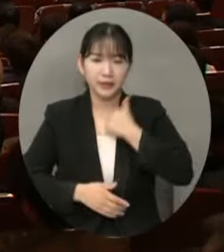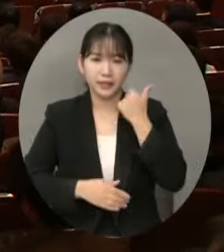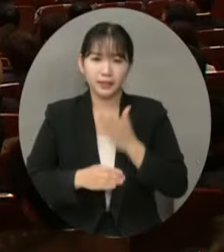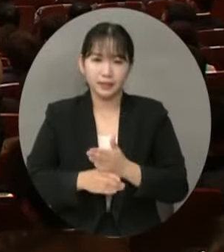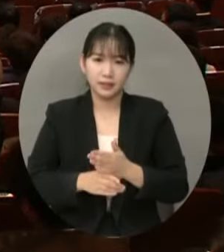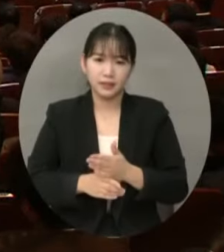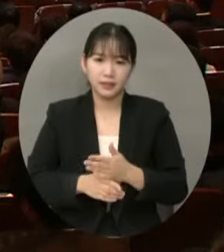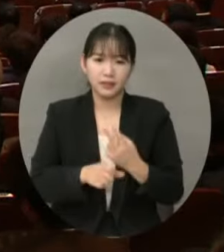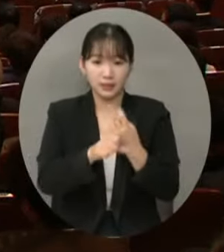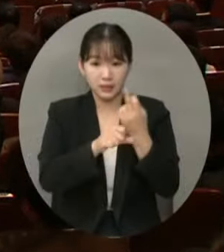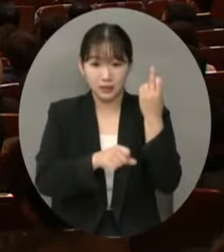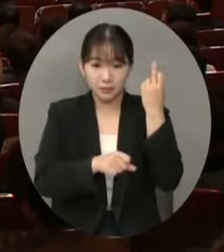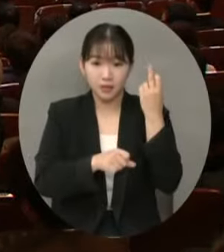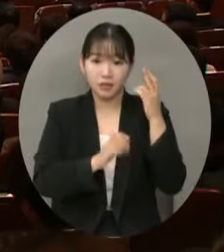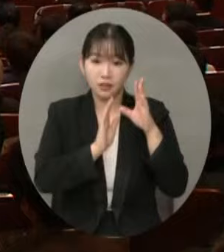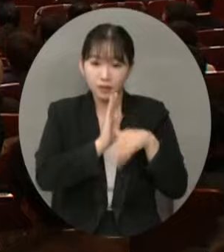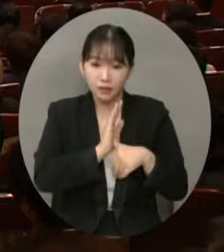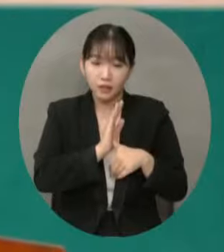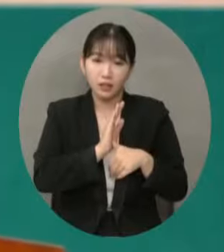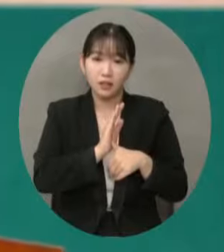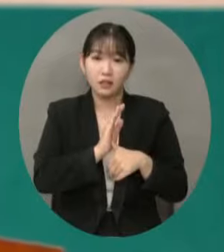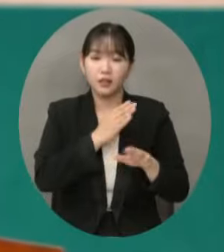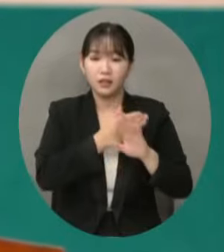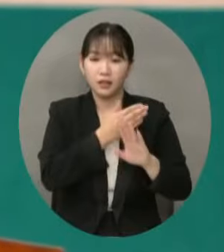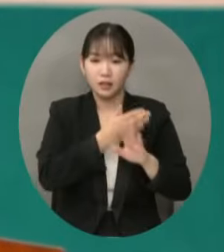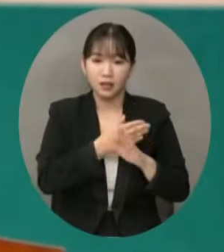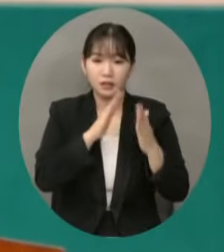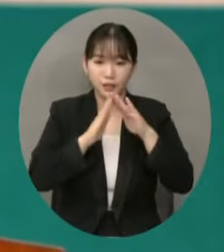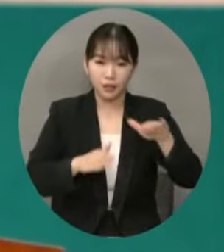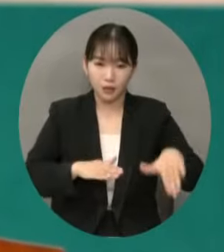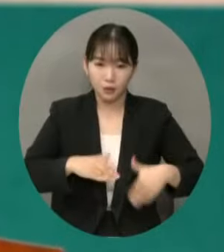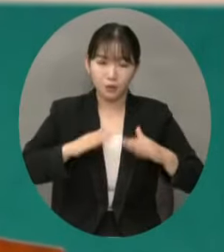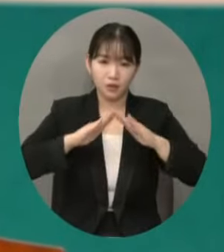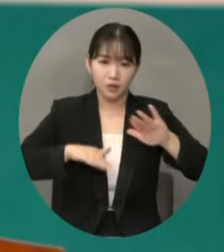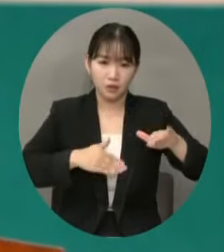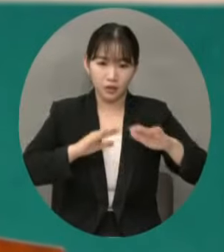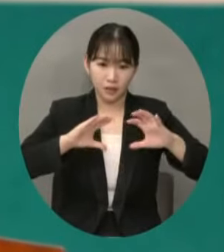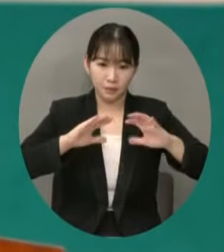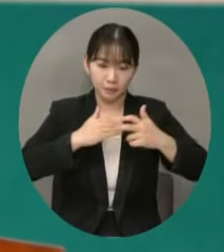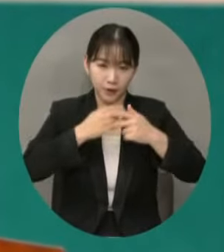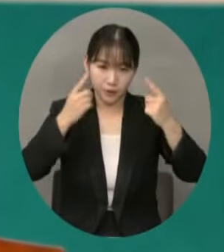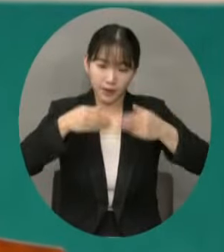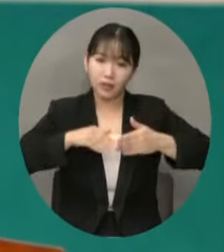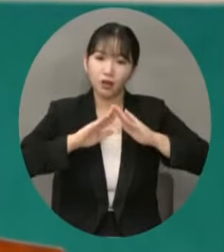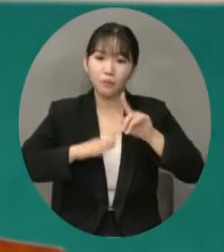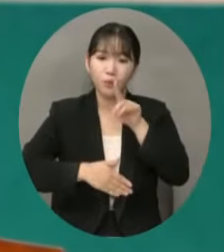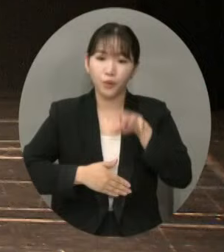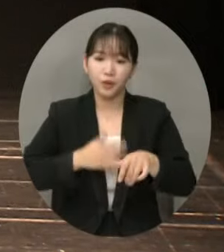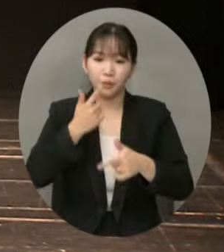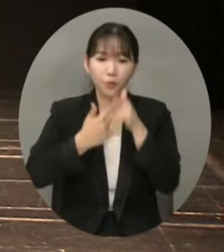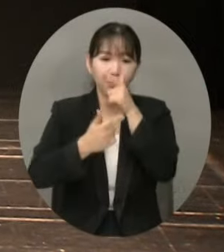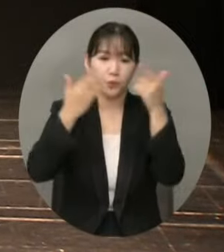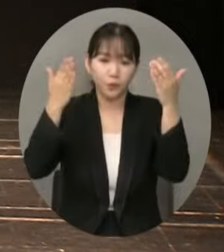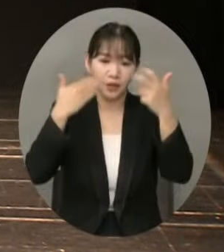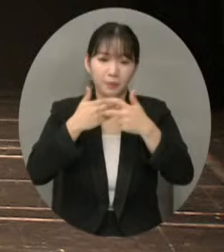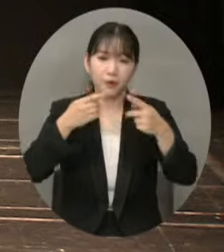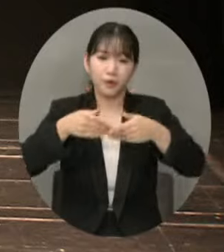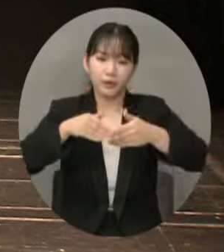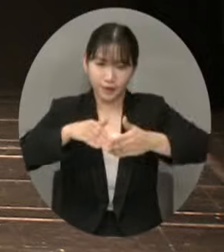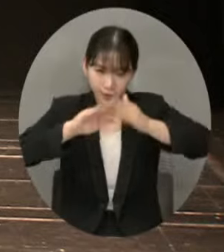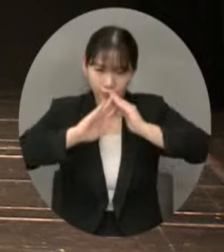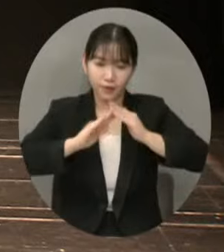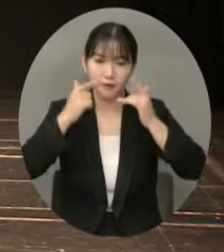하지만 12년 전만 하더라도 전라남도의 전남 국립의대 설립은 목포대 의대 설립으로 통할 만큼